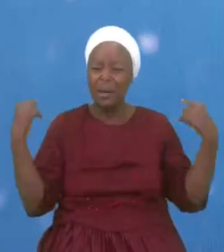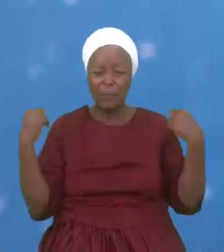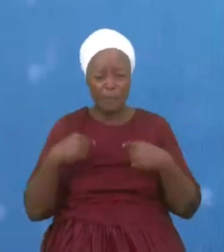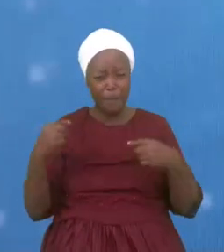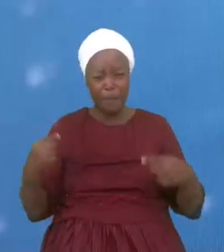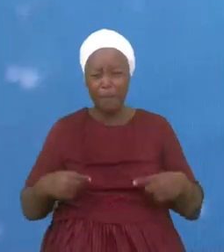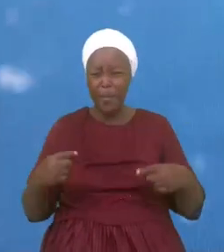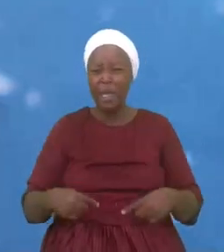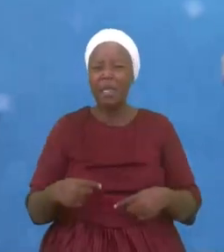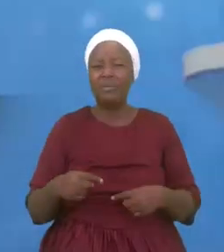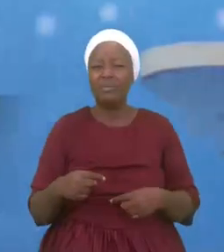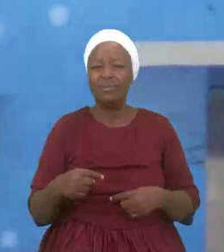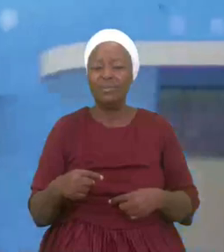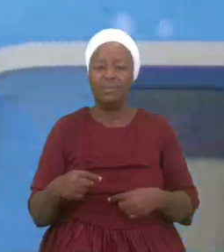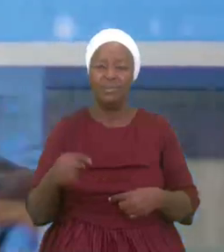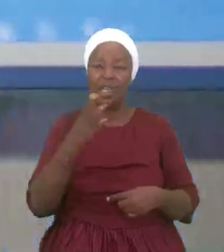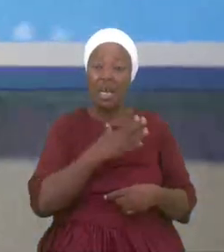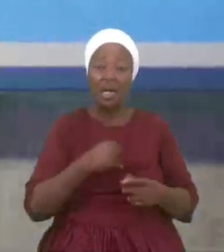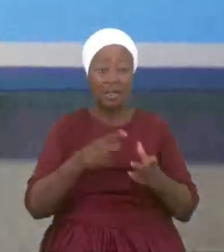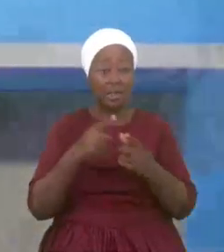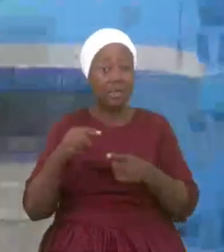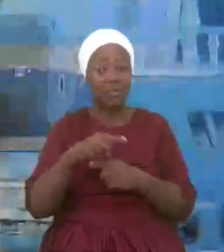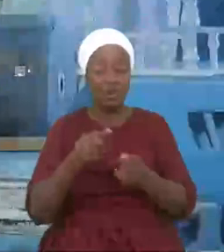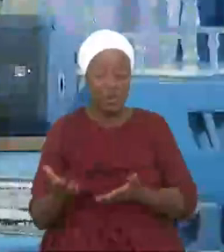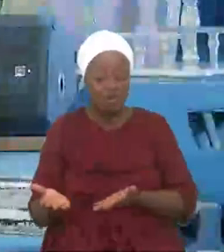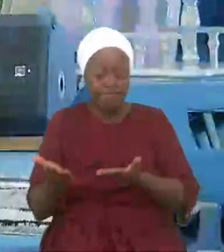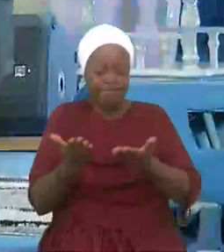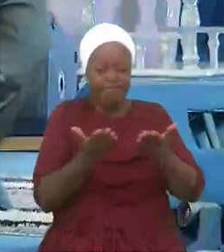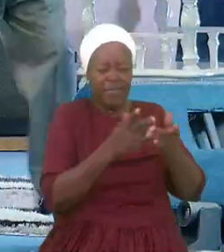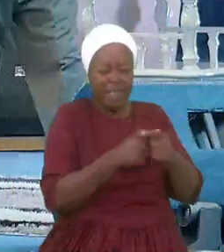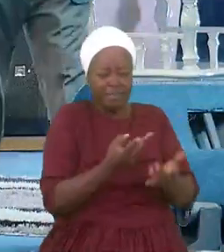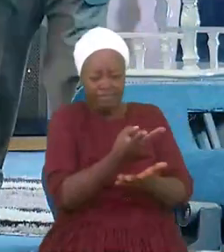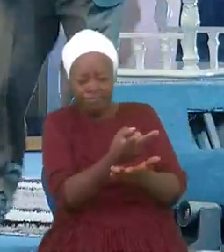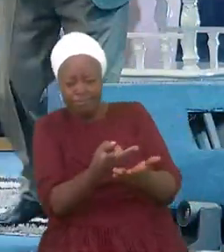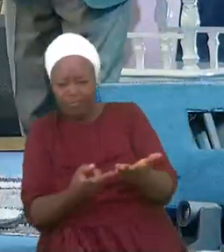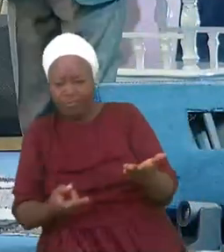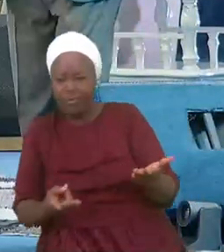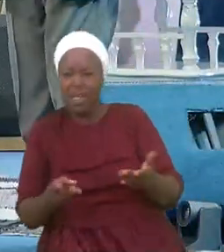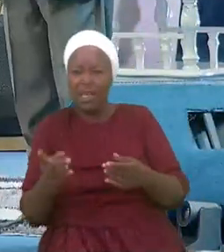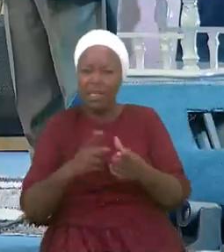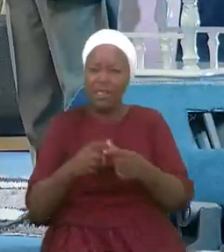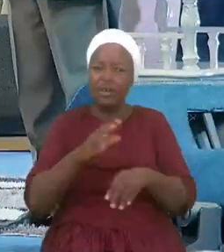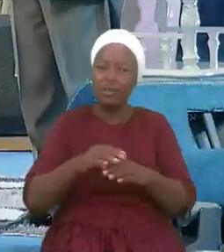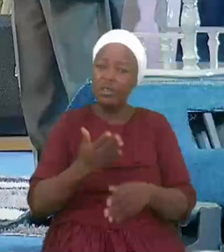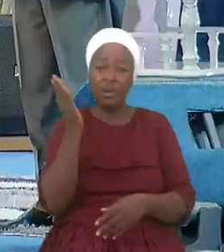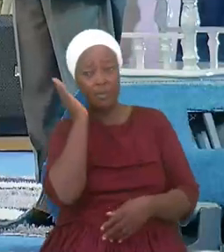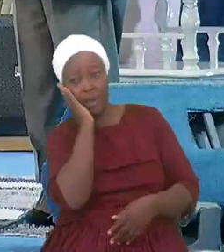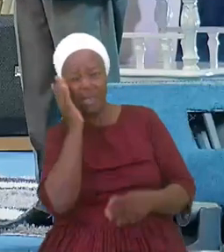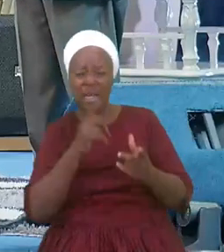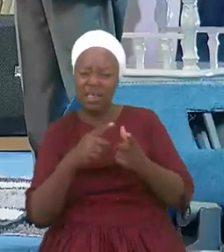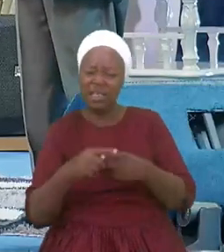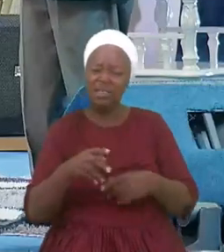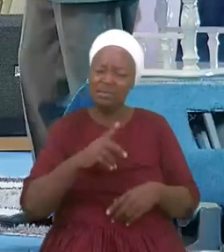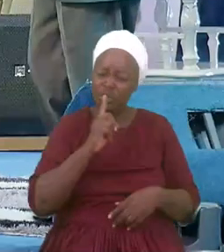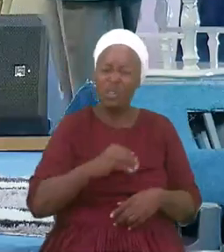ne prie pas mais il exprime oui le sentiment de sa crainte de cette douleur quand on